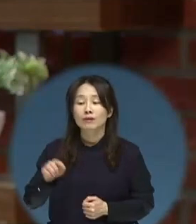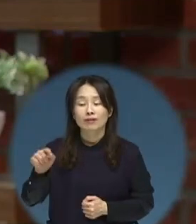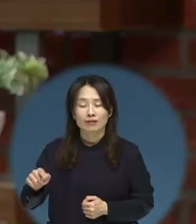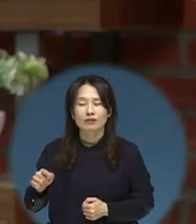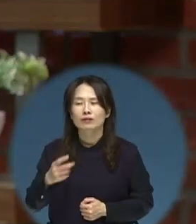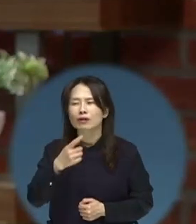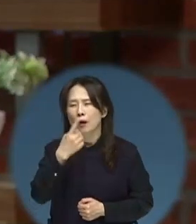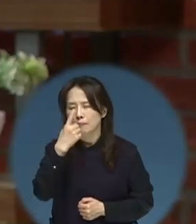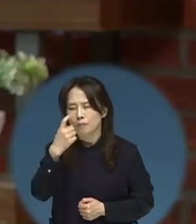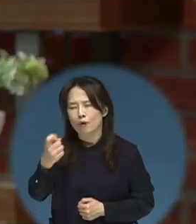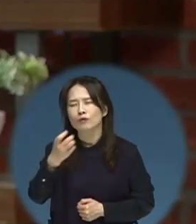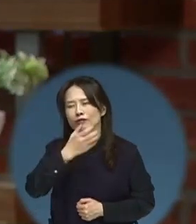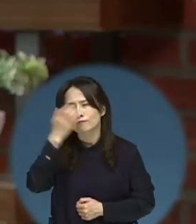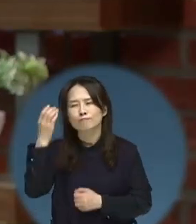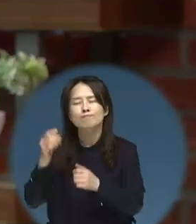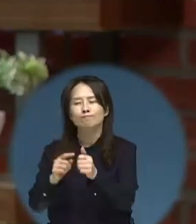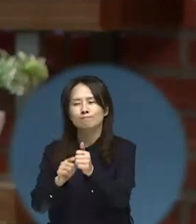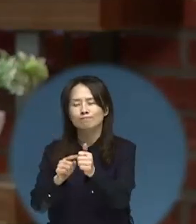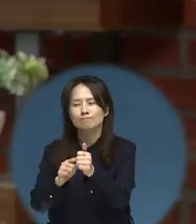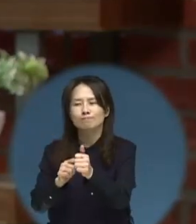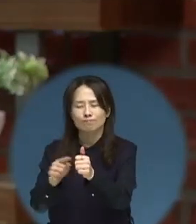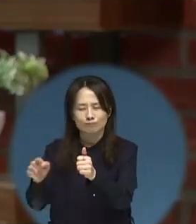청년이 되었고 그렇죠. 네, 인기 짱입니다.